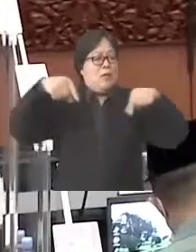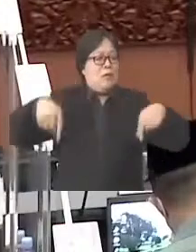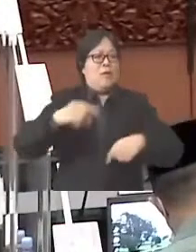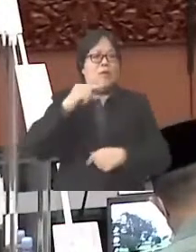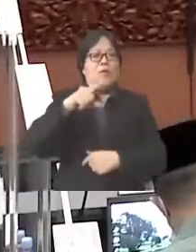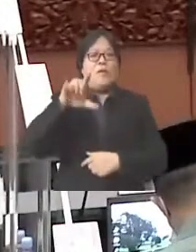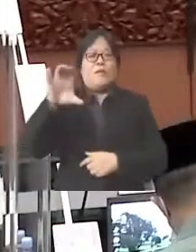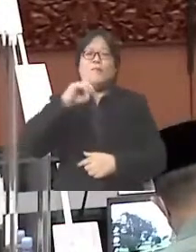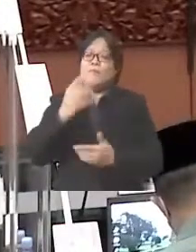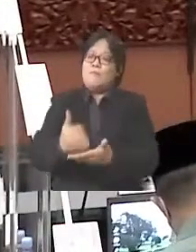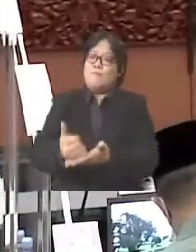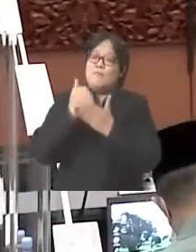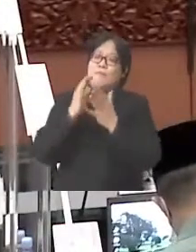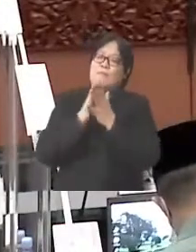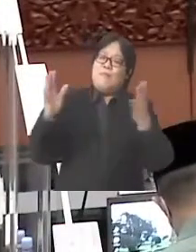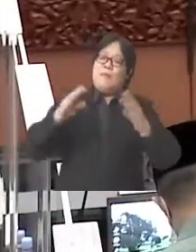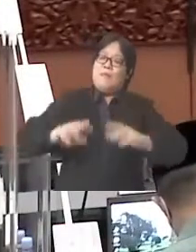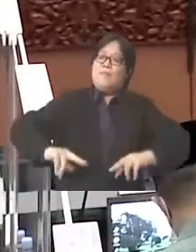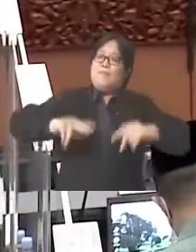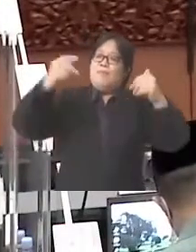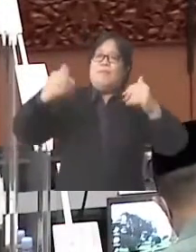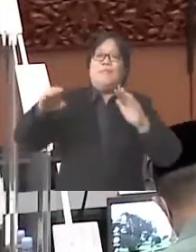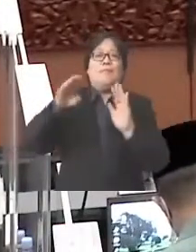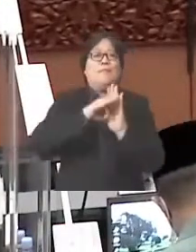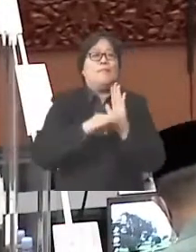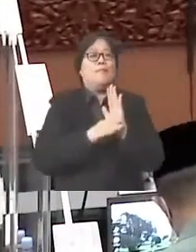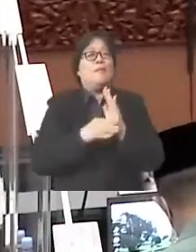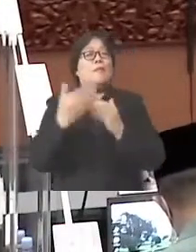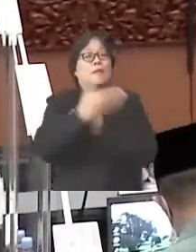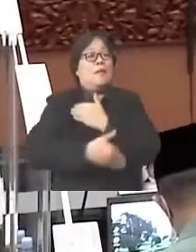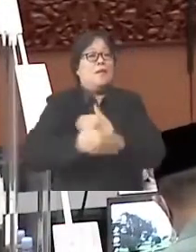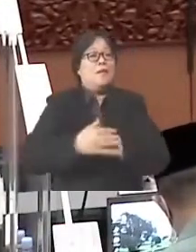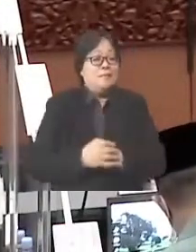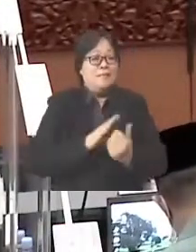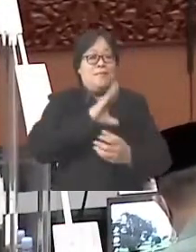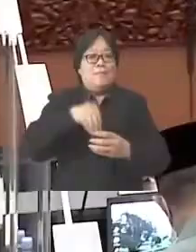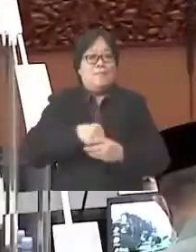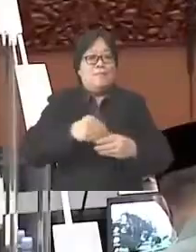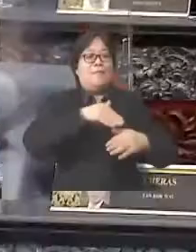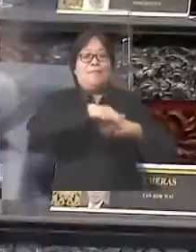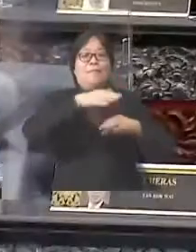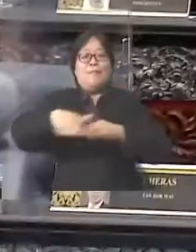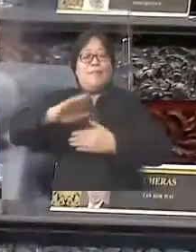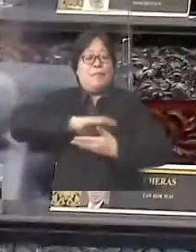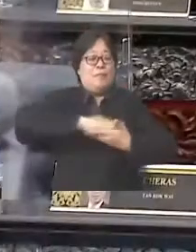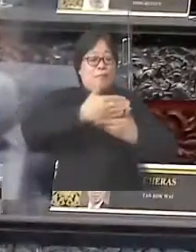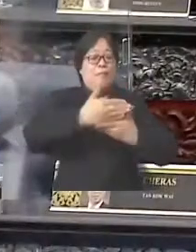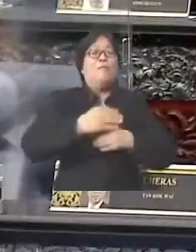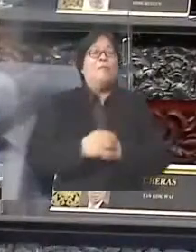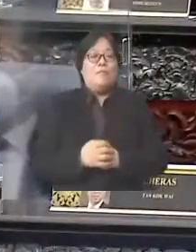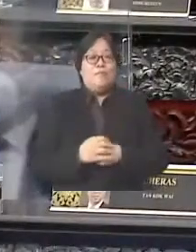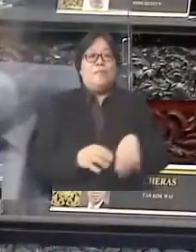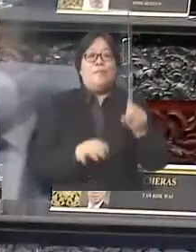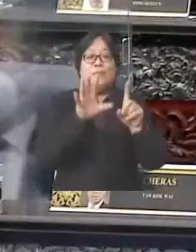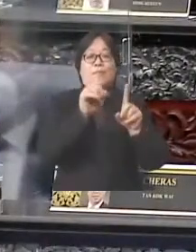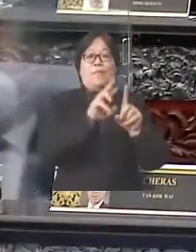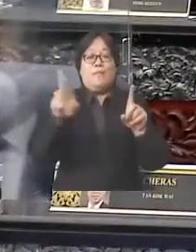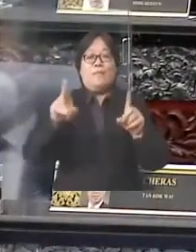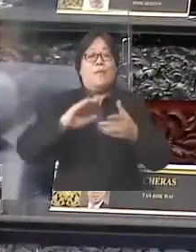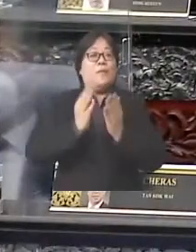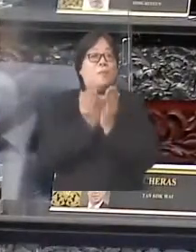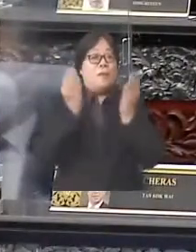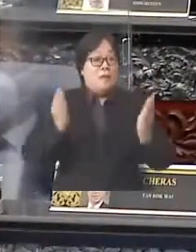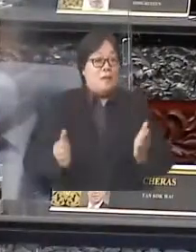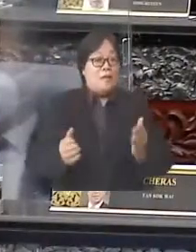di outside telah banyak membantu dalam agenda pemilihan negara antaranya termasuk pengenalan Mbak pada suatu Timur 70.000